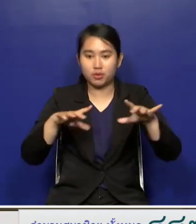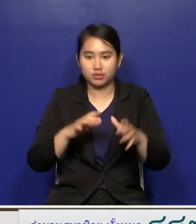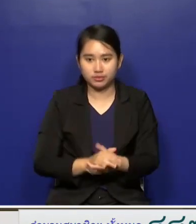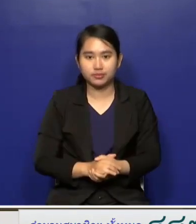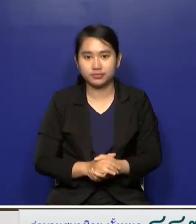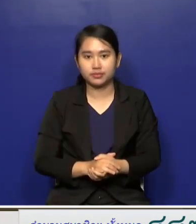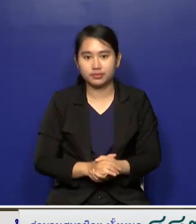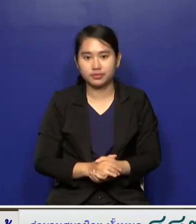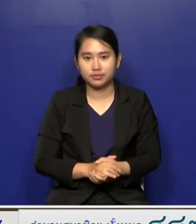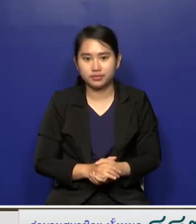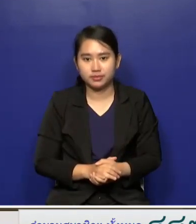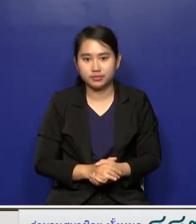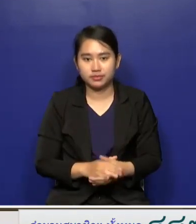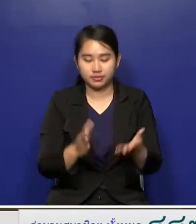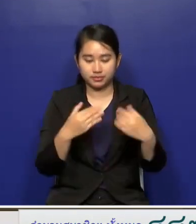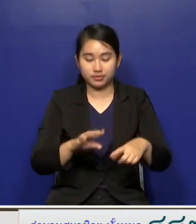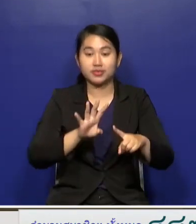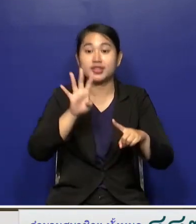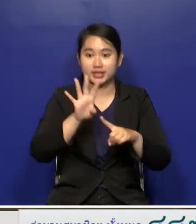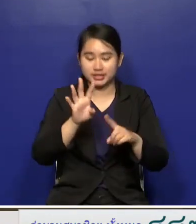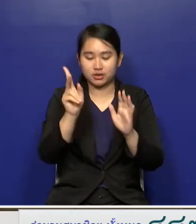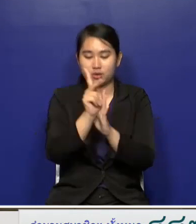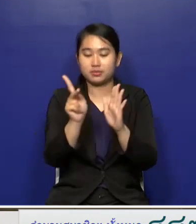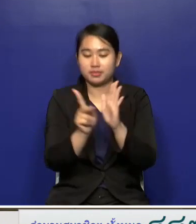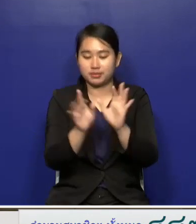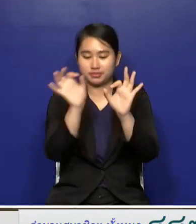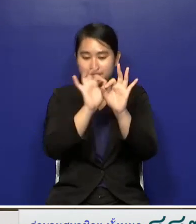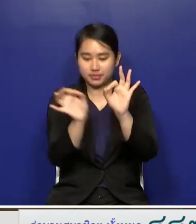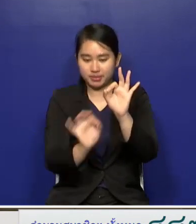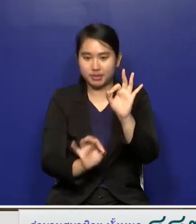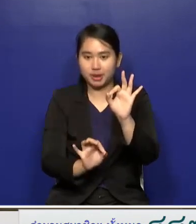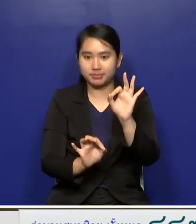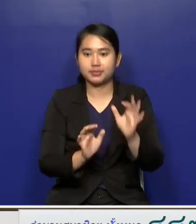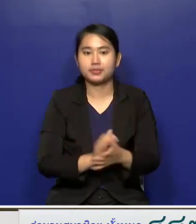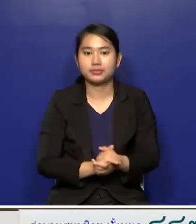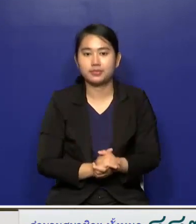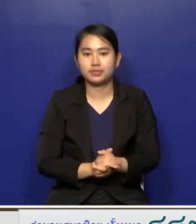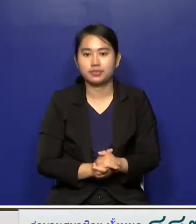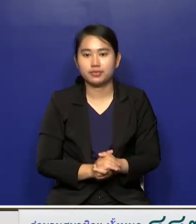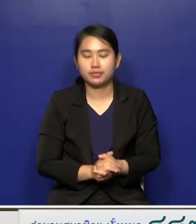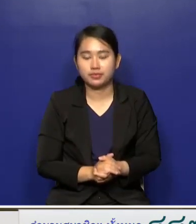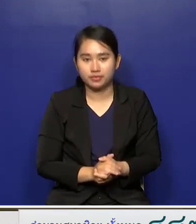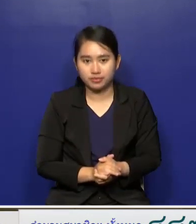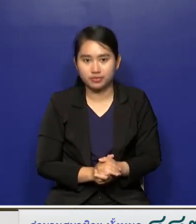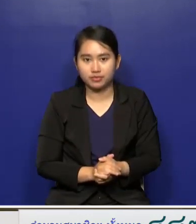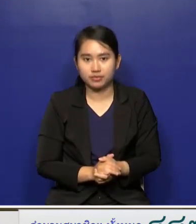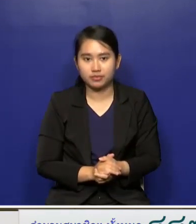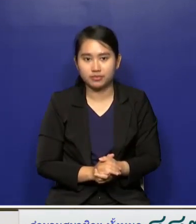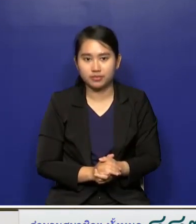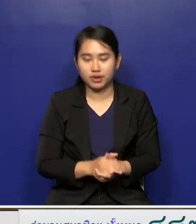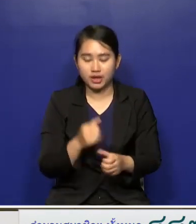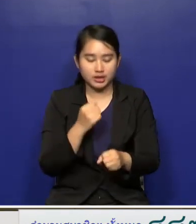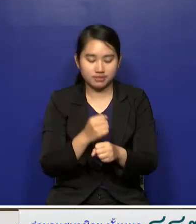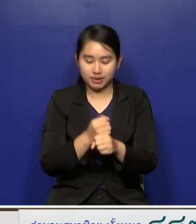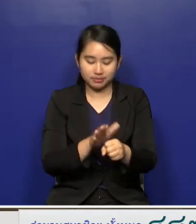ที่3ประเด็นที่4ในการออกกฎหมายเพื่อเสริมท้องถิ่นให้มีศักยภาพนั้นก็ทำไปด้วย